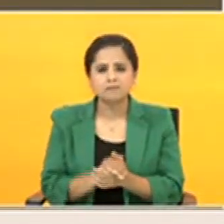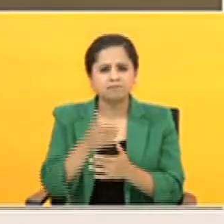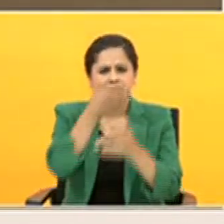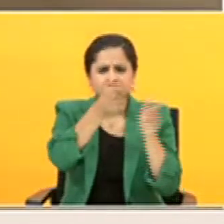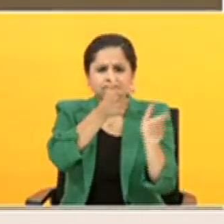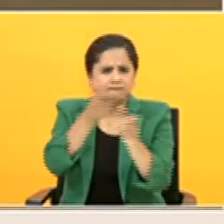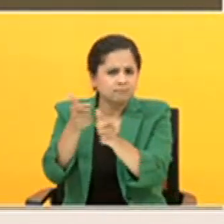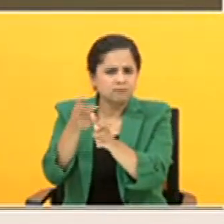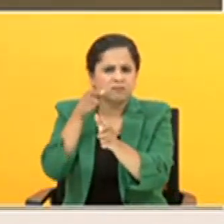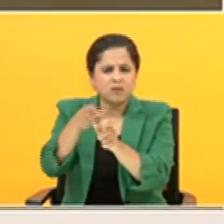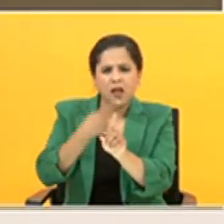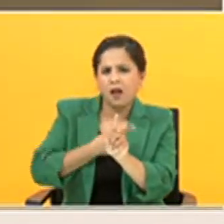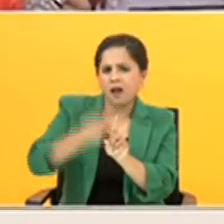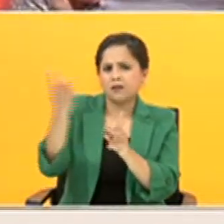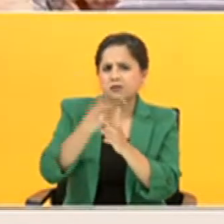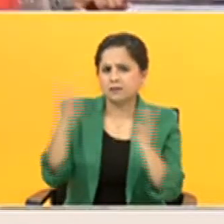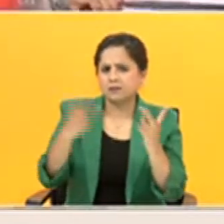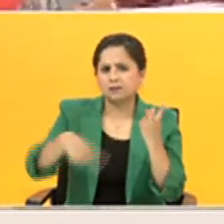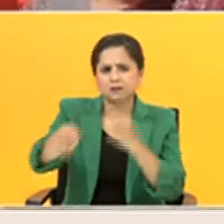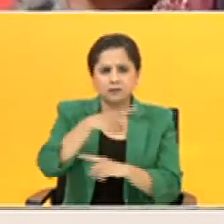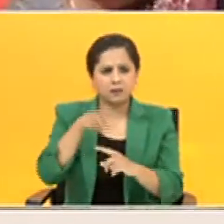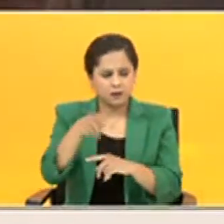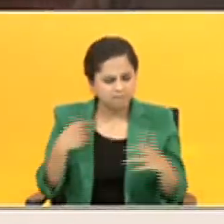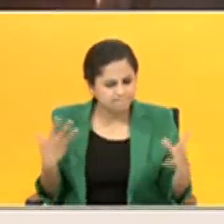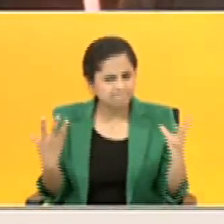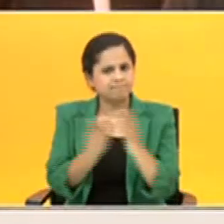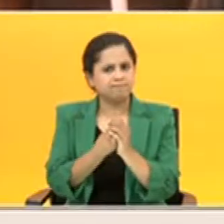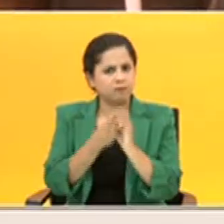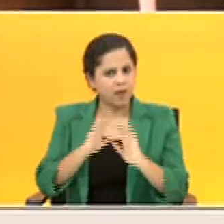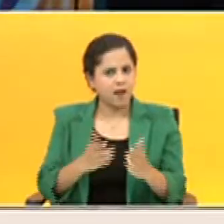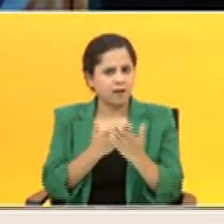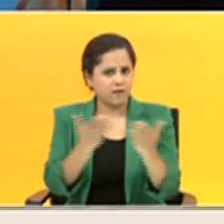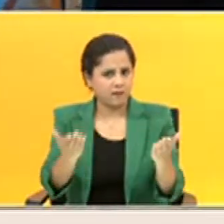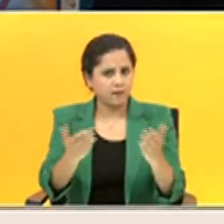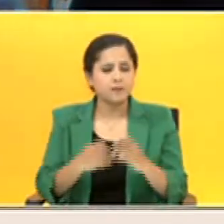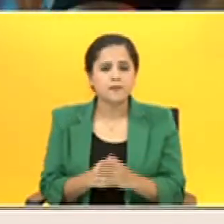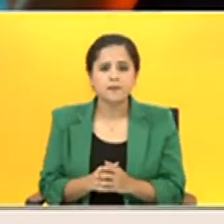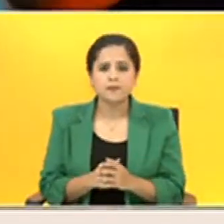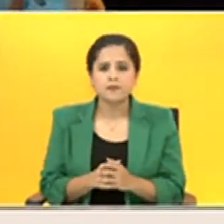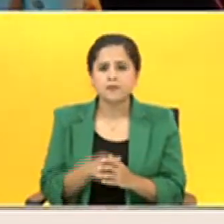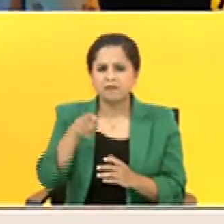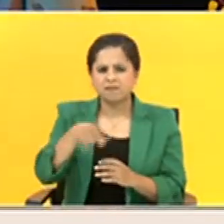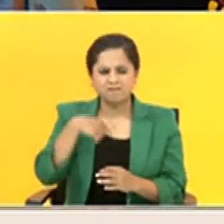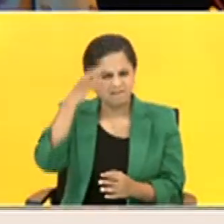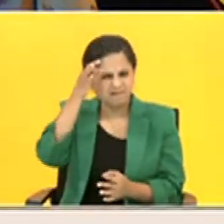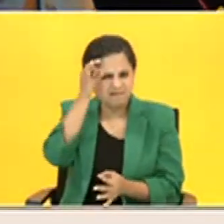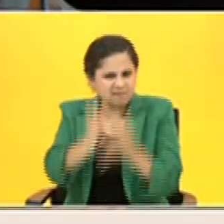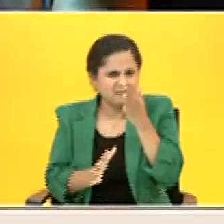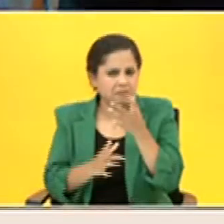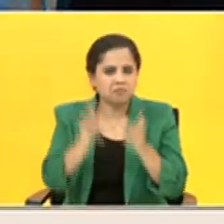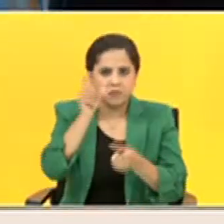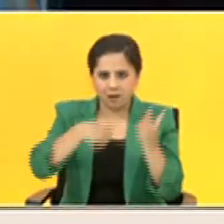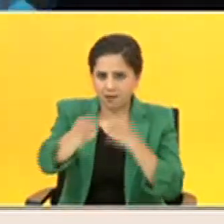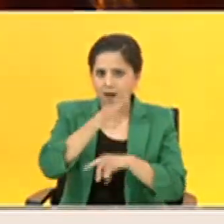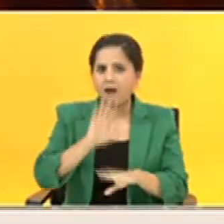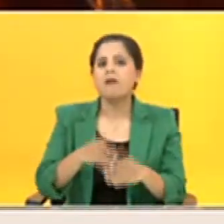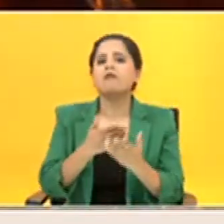आतंकवाद के खिलाफ एकजुट है, आक्रोश से भरा हुआ है,